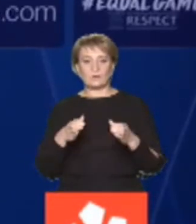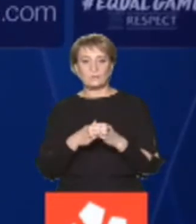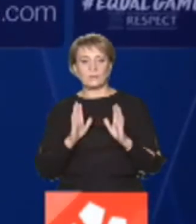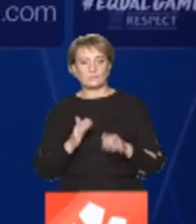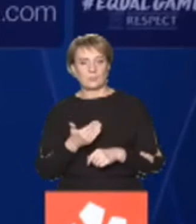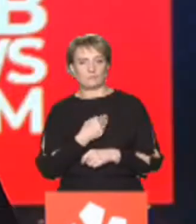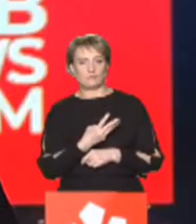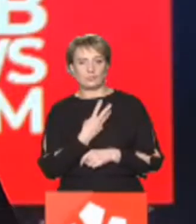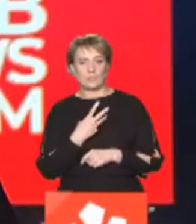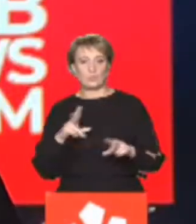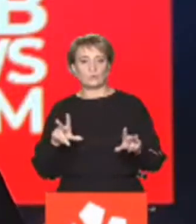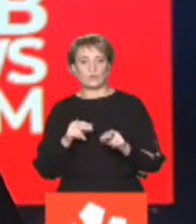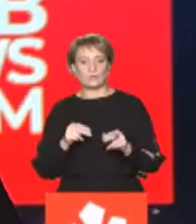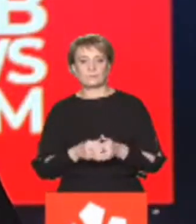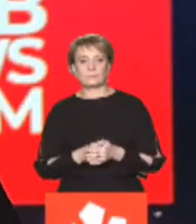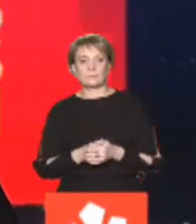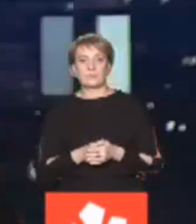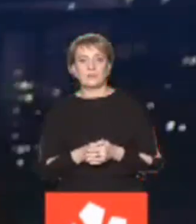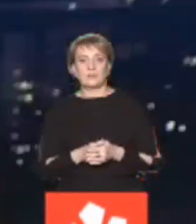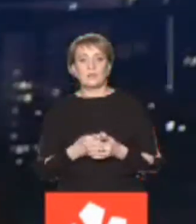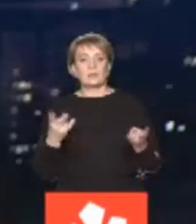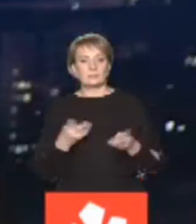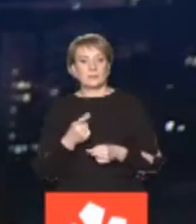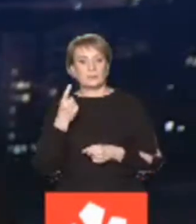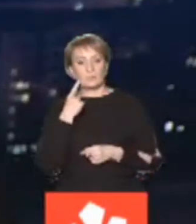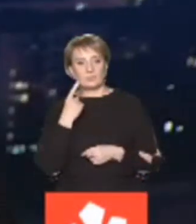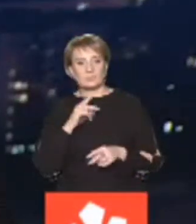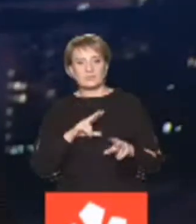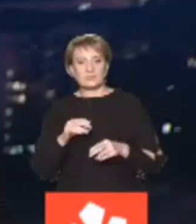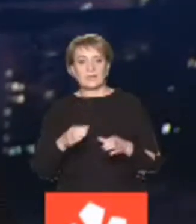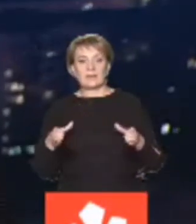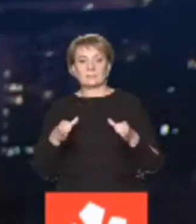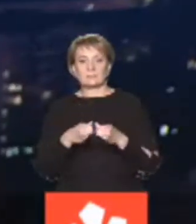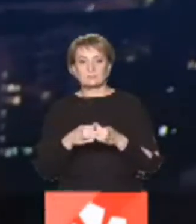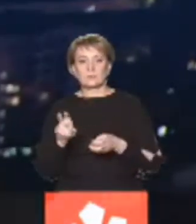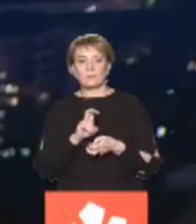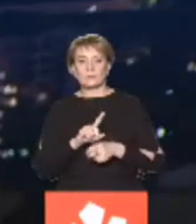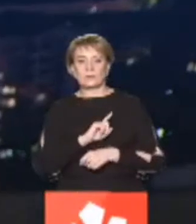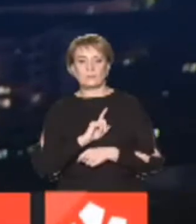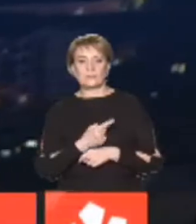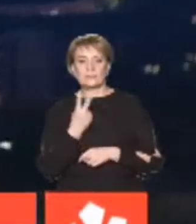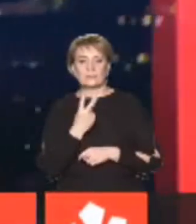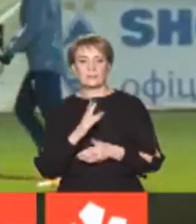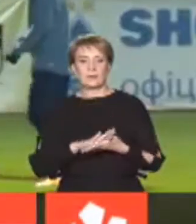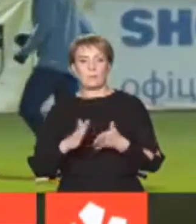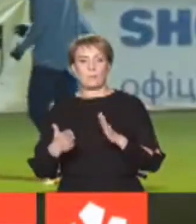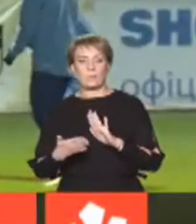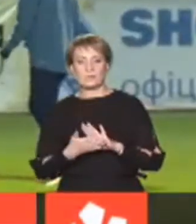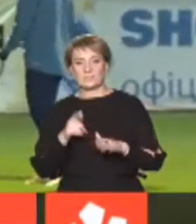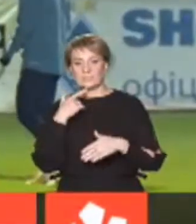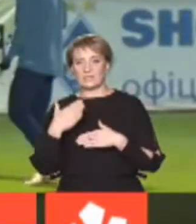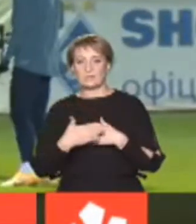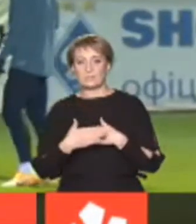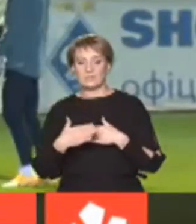желаю удачи. І вже час подумати про трансфери. Київське «Динамо» буде шукати посилення на дві позиції в найближче